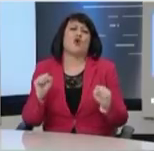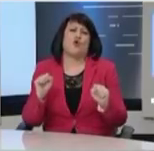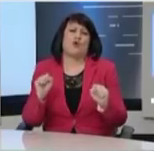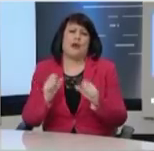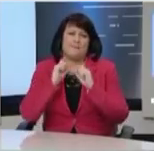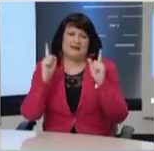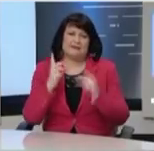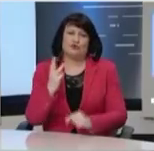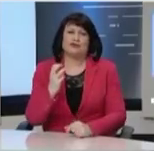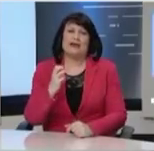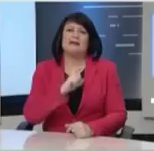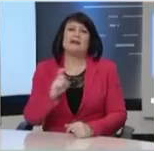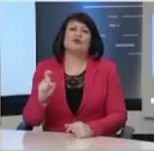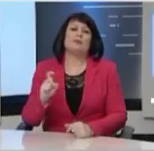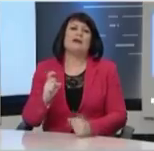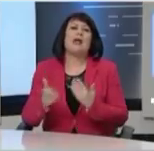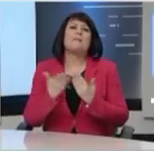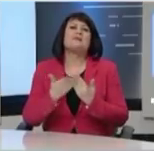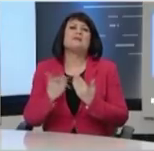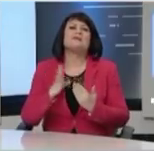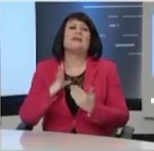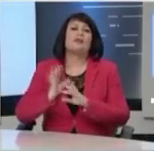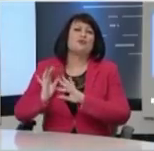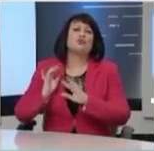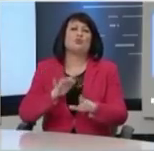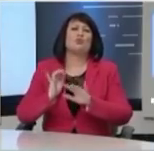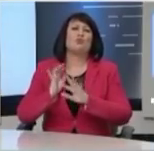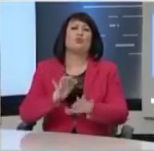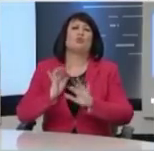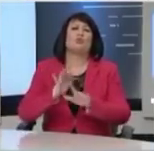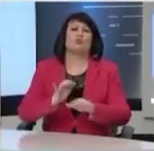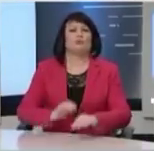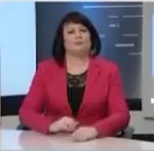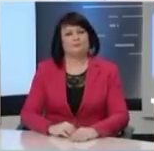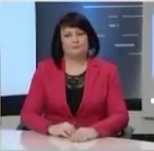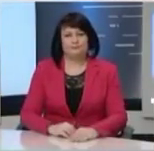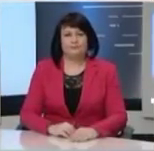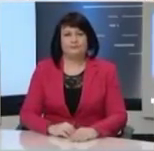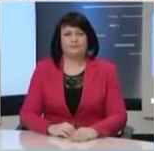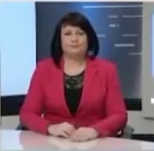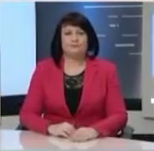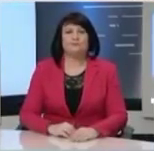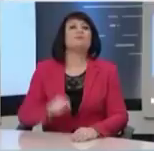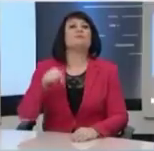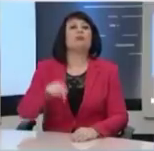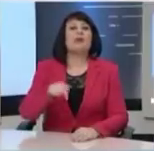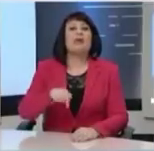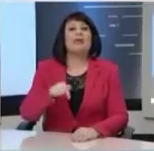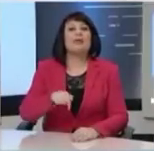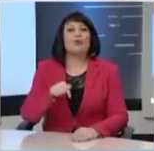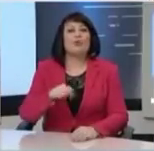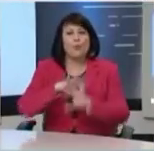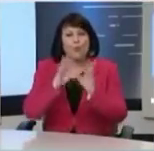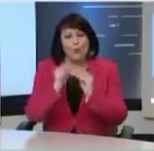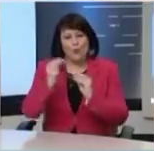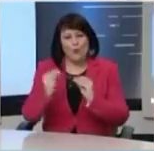από 30 εκατομμύρια επισκέπτες στη χώρα μας. Και όλα αυτά, κυρίες και κύριοι συνάδελφοι, είναι μονάχα